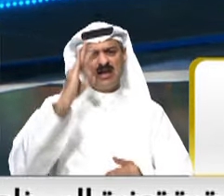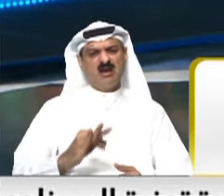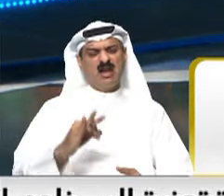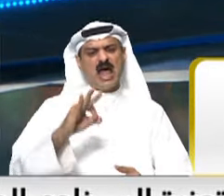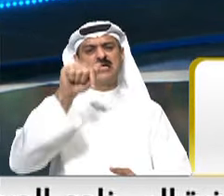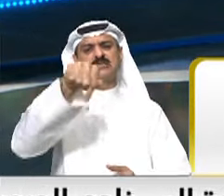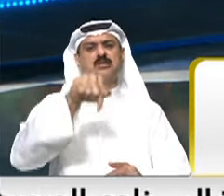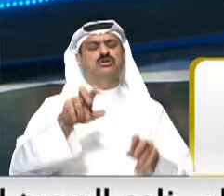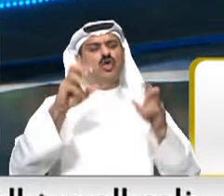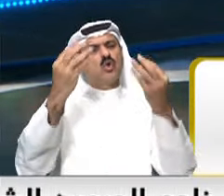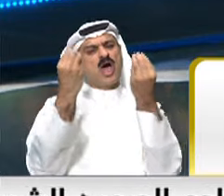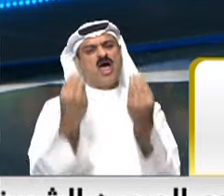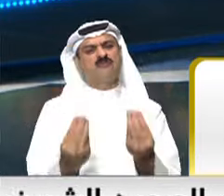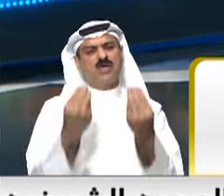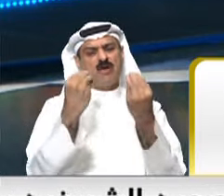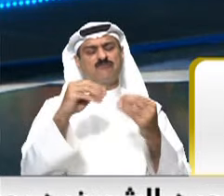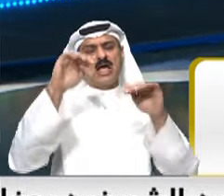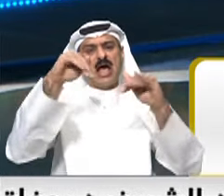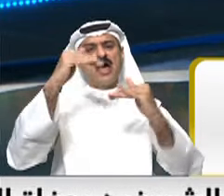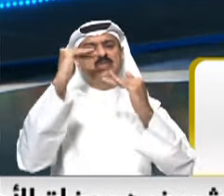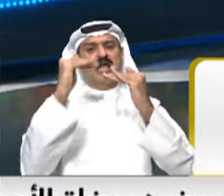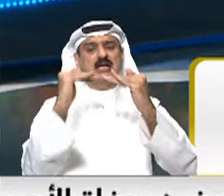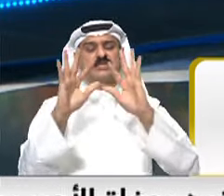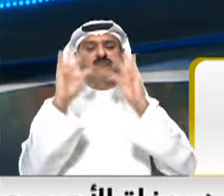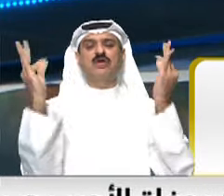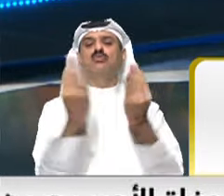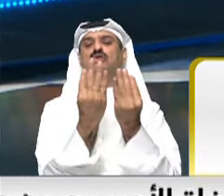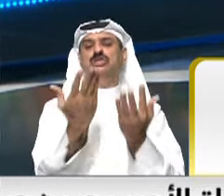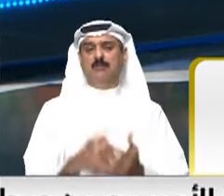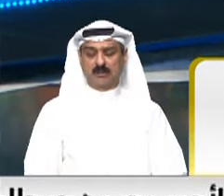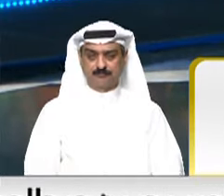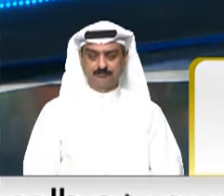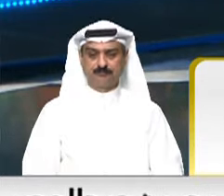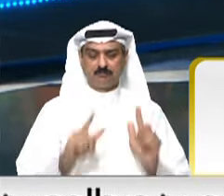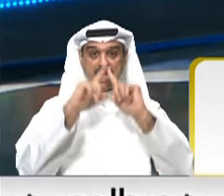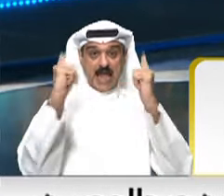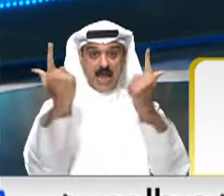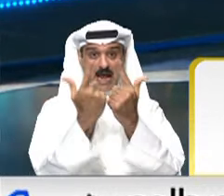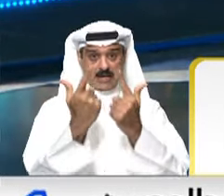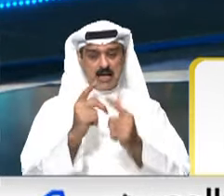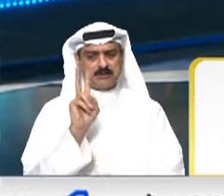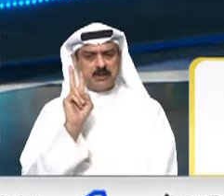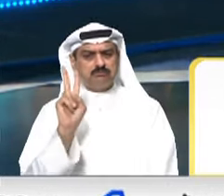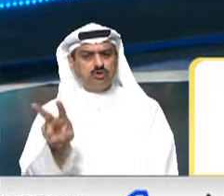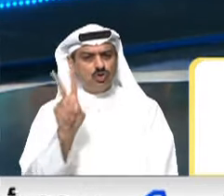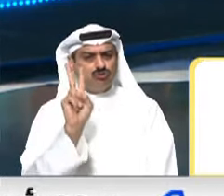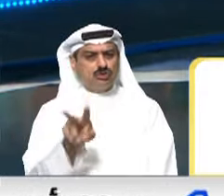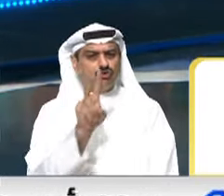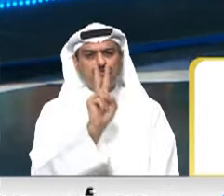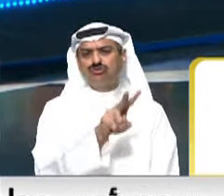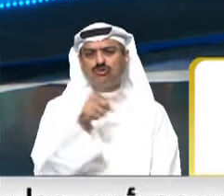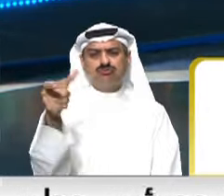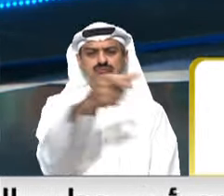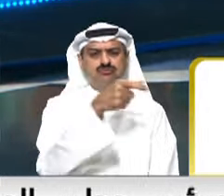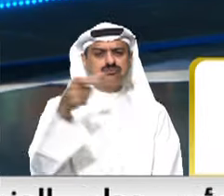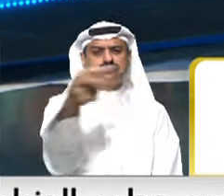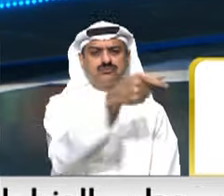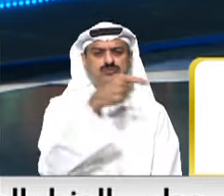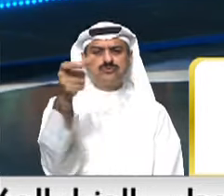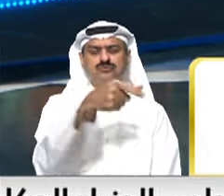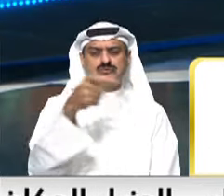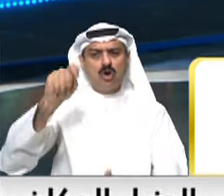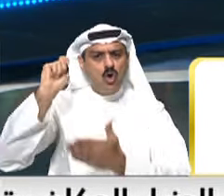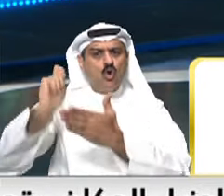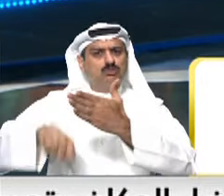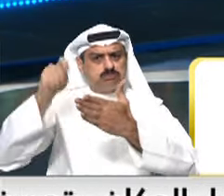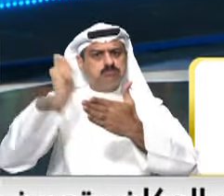السلبية على الهوية المجتمعية. اللجنة تواصل الرصد والمتابعة وتفعل إجراءاتها